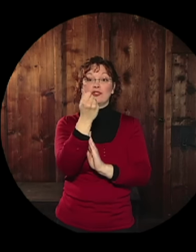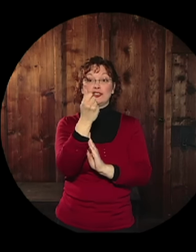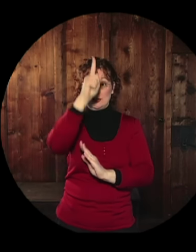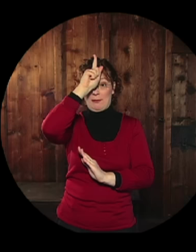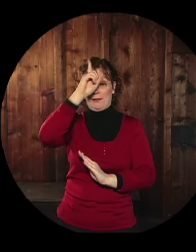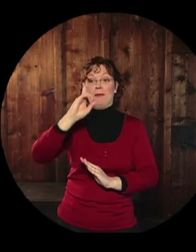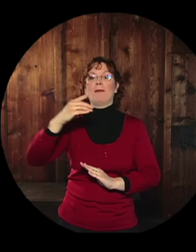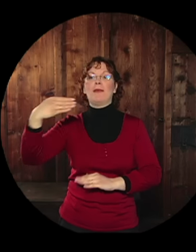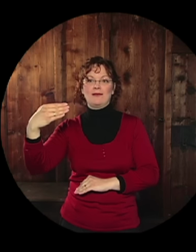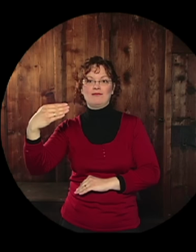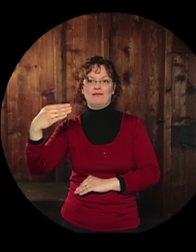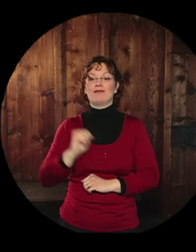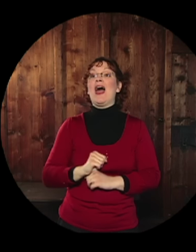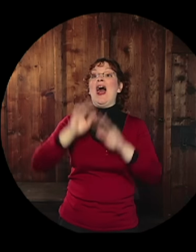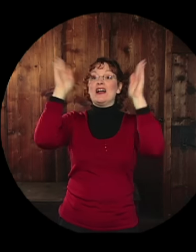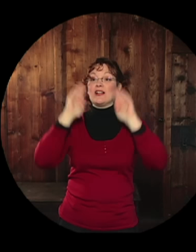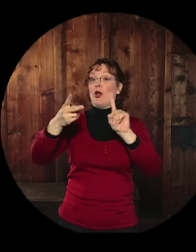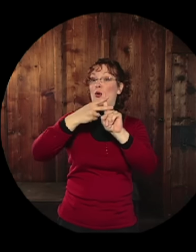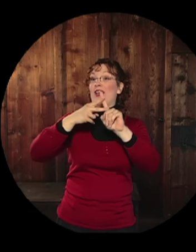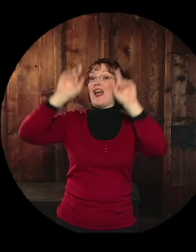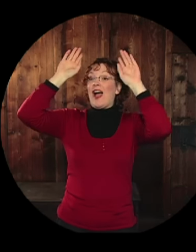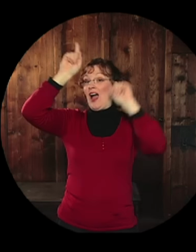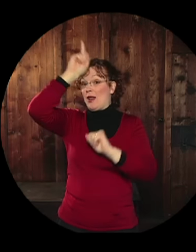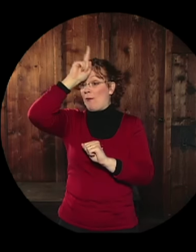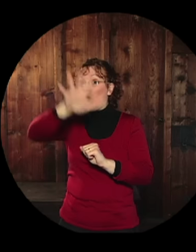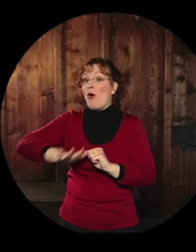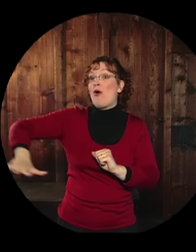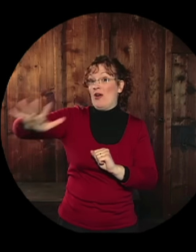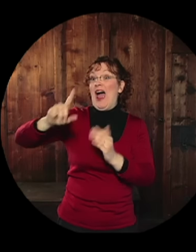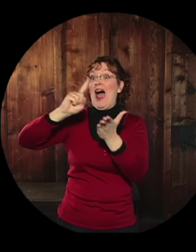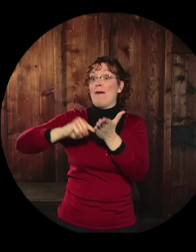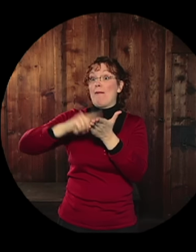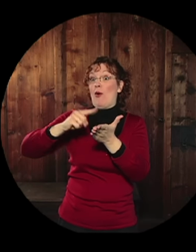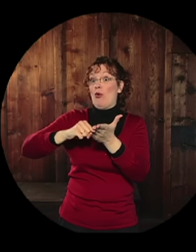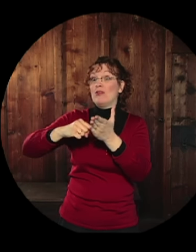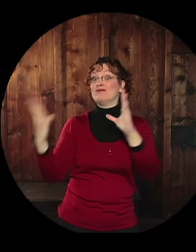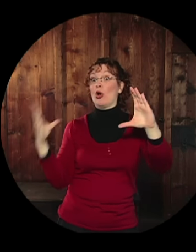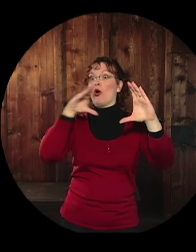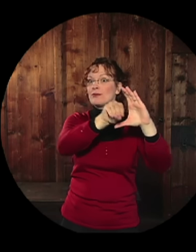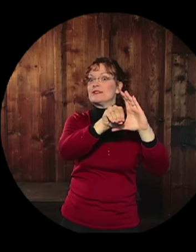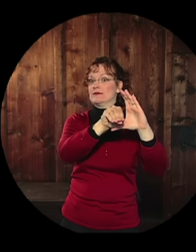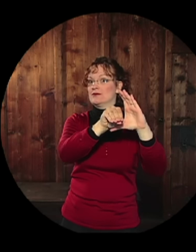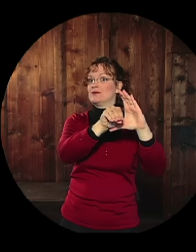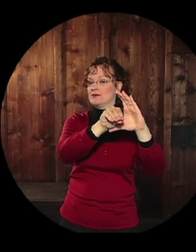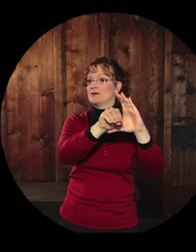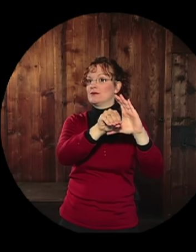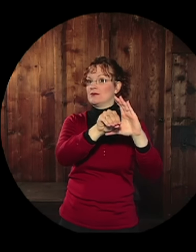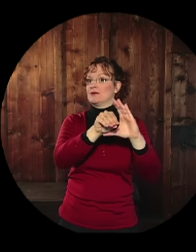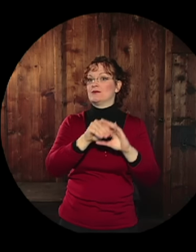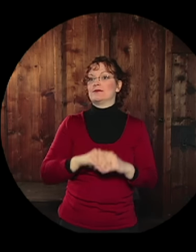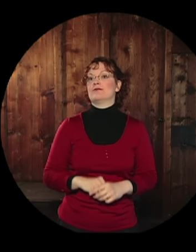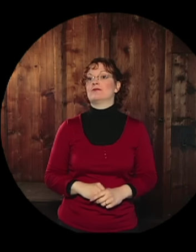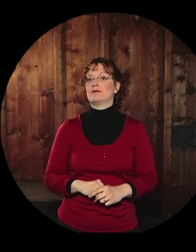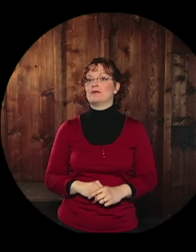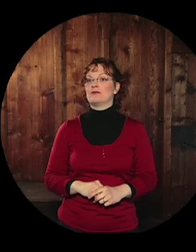travaux. Le coût total de la restauration s'est élevé à 2 250 000 marques, un montant prélevé